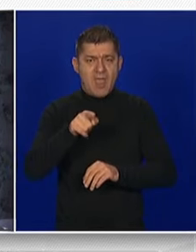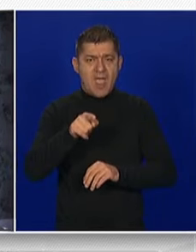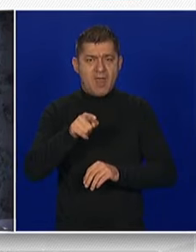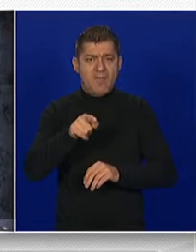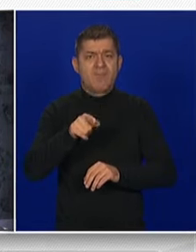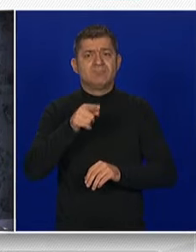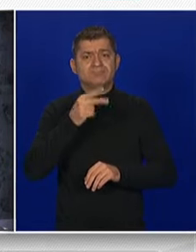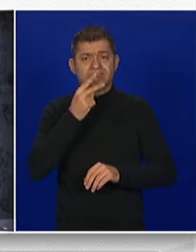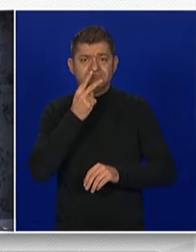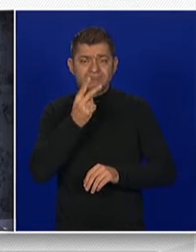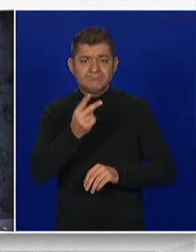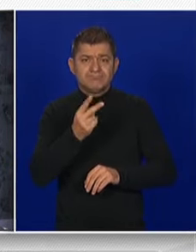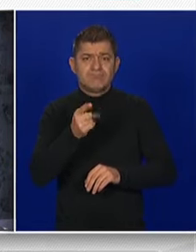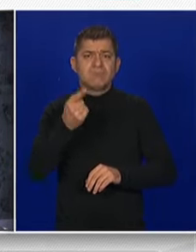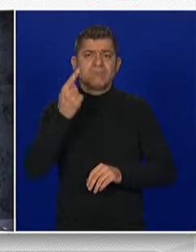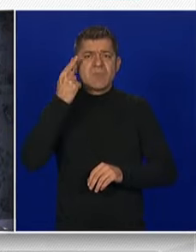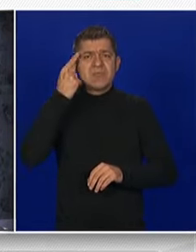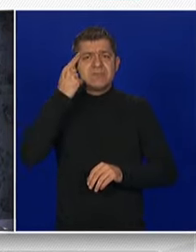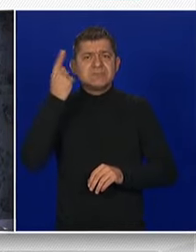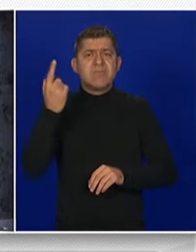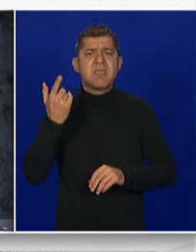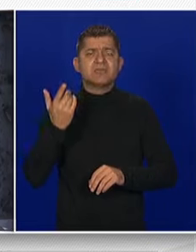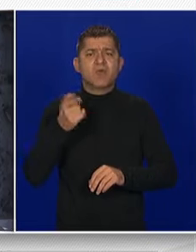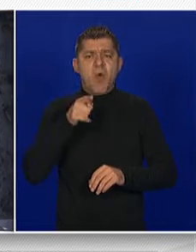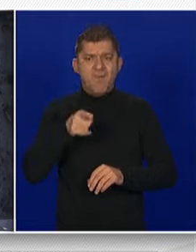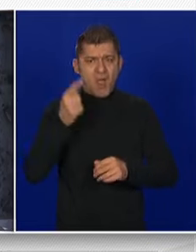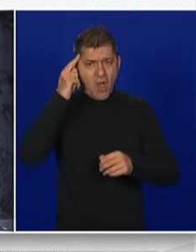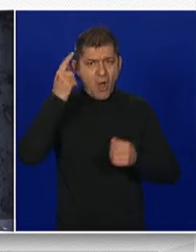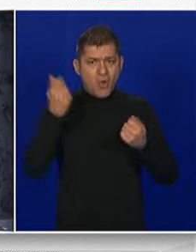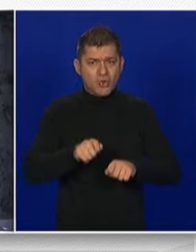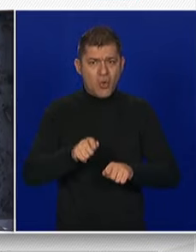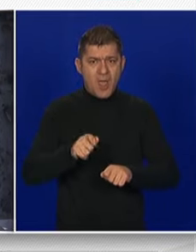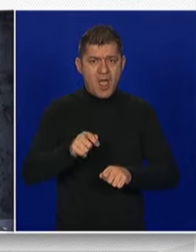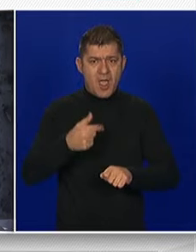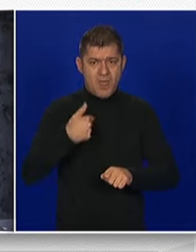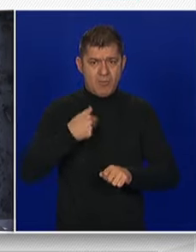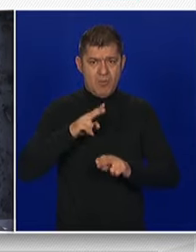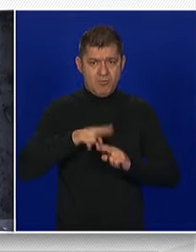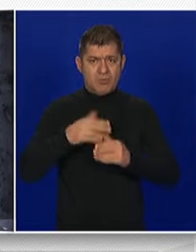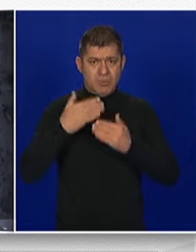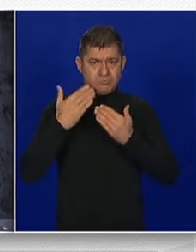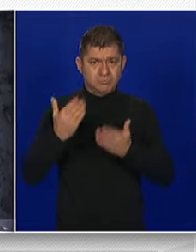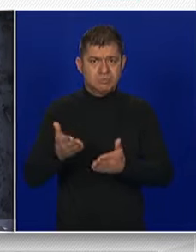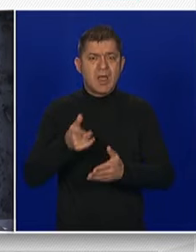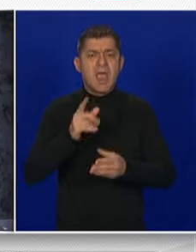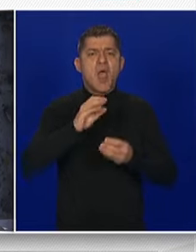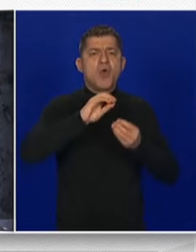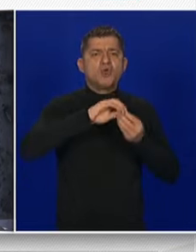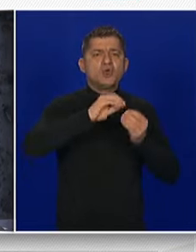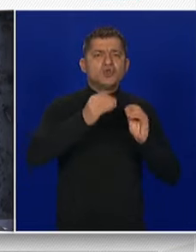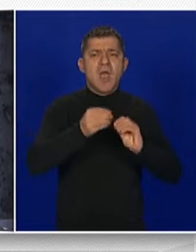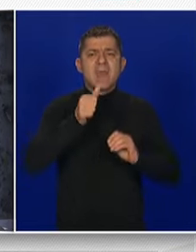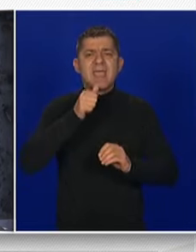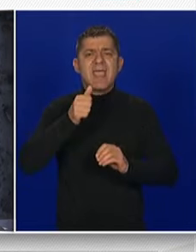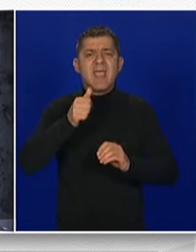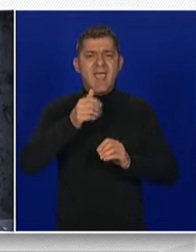U smislu ove odluke razvrstane su prodavaonice i trgovački